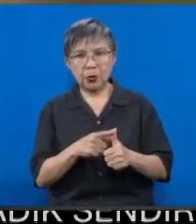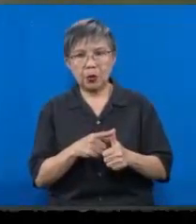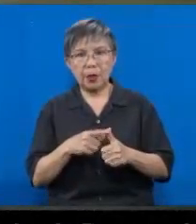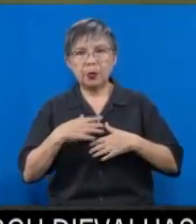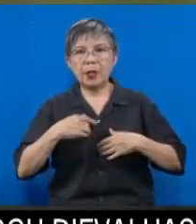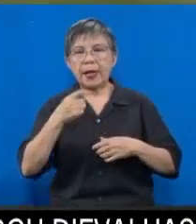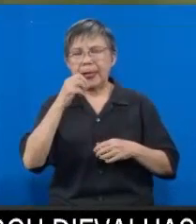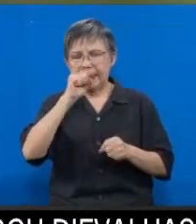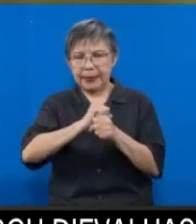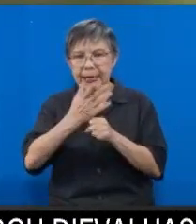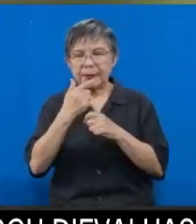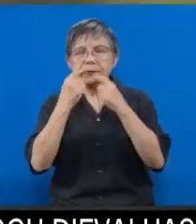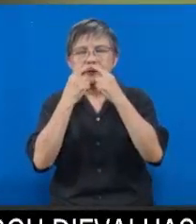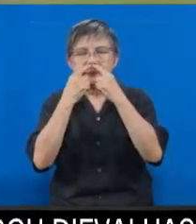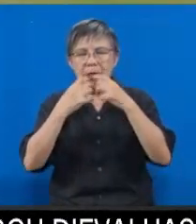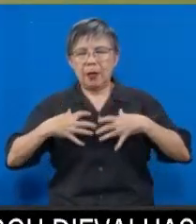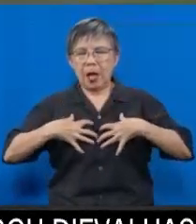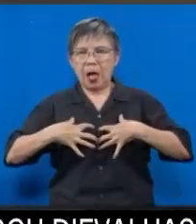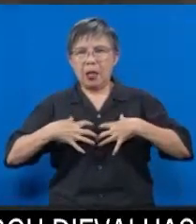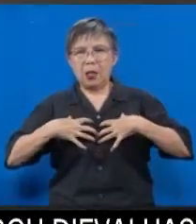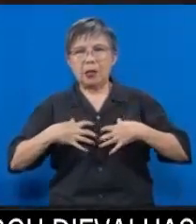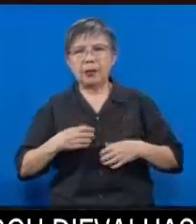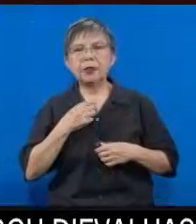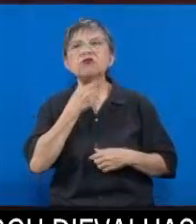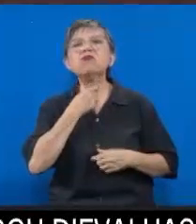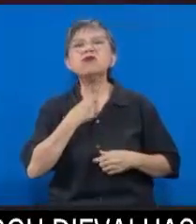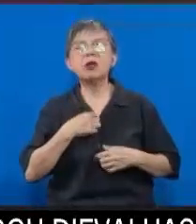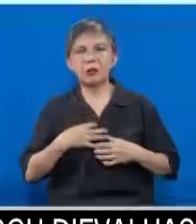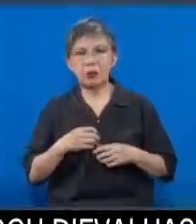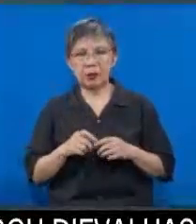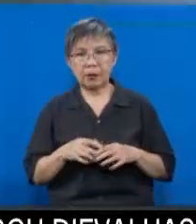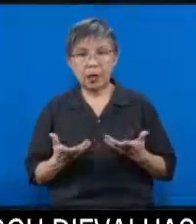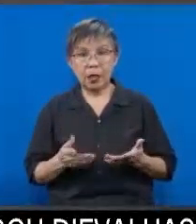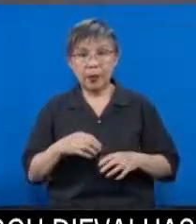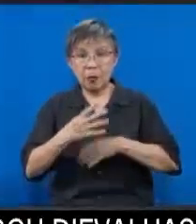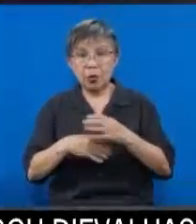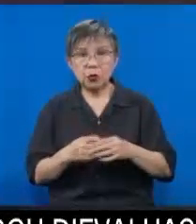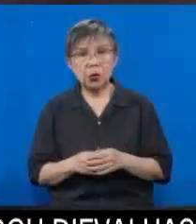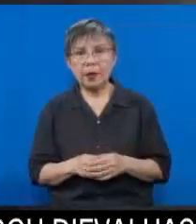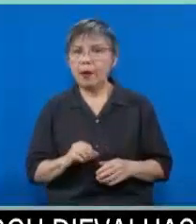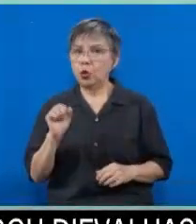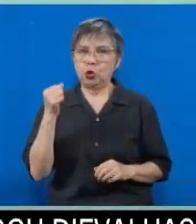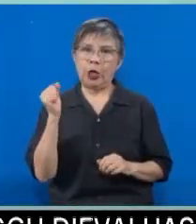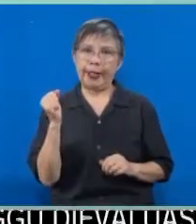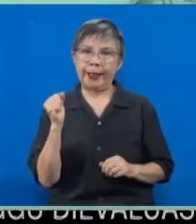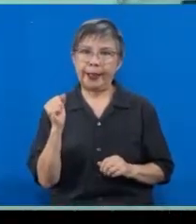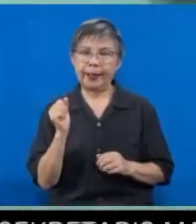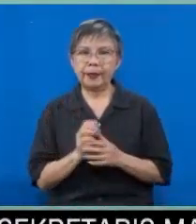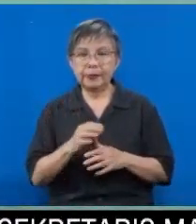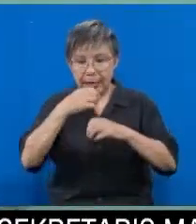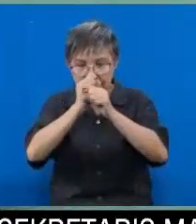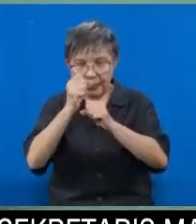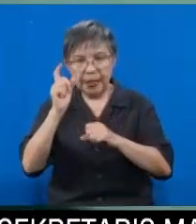zat kimia gas air mata pada paru-paru dan saluran pernapasan. Namun ternyata proses ini tidak mudah. Ahli forensik